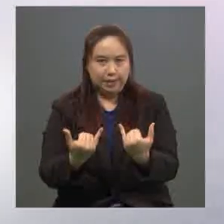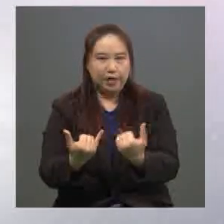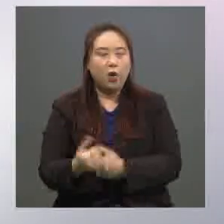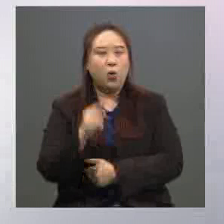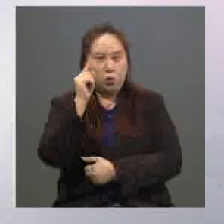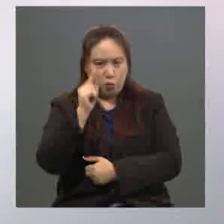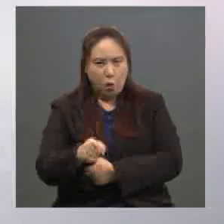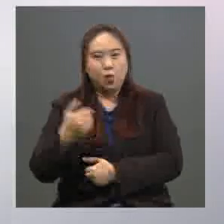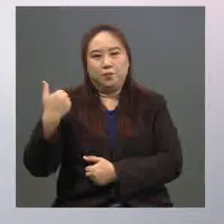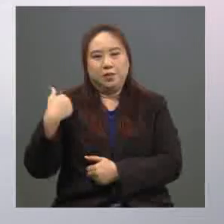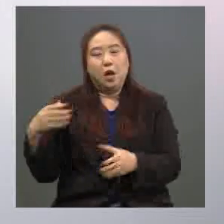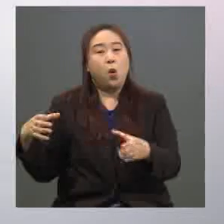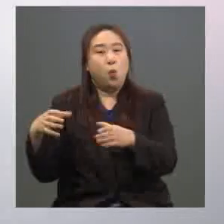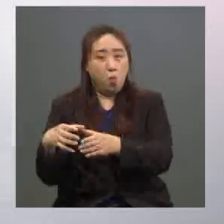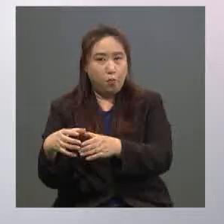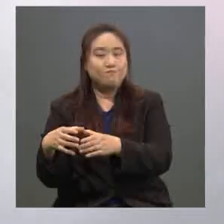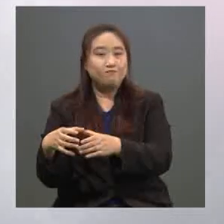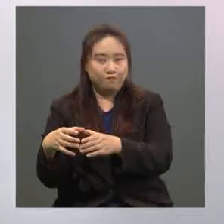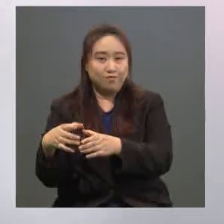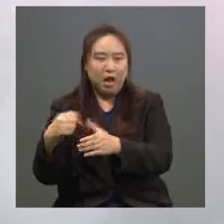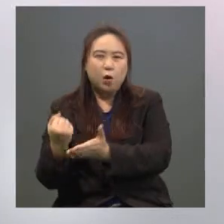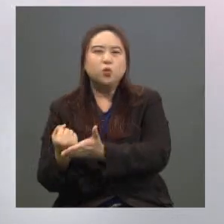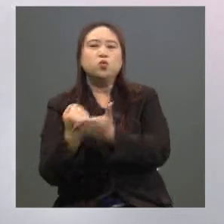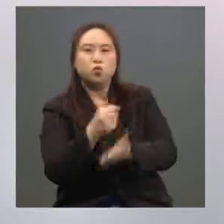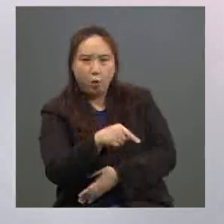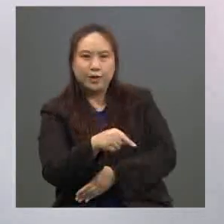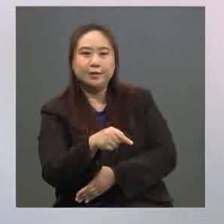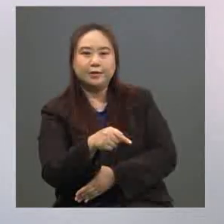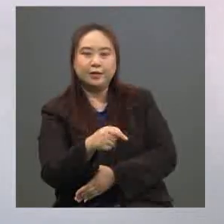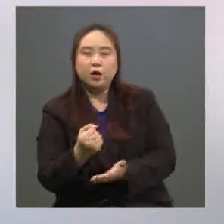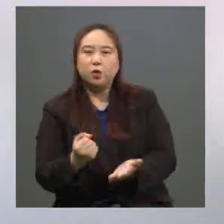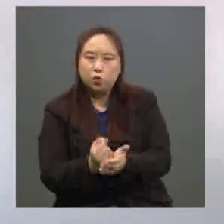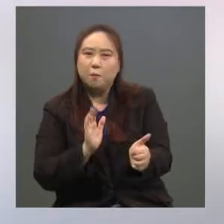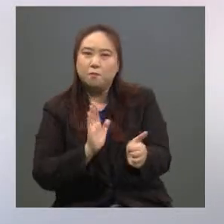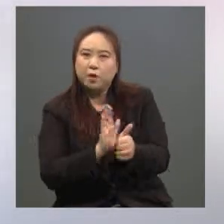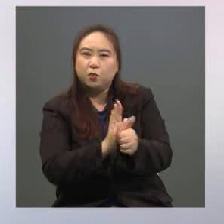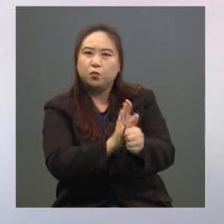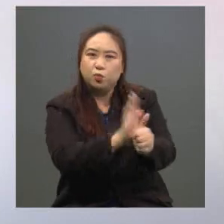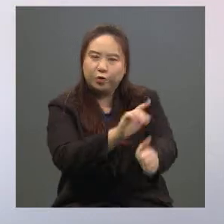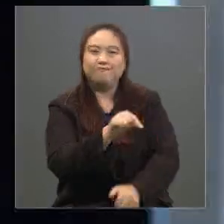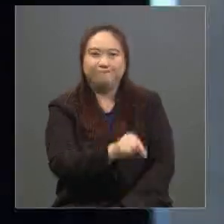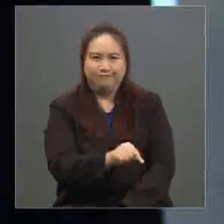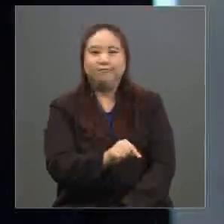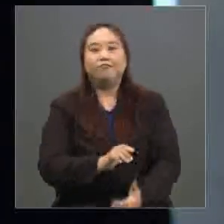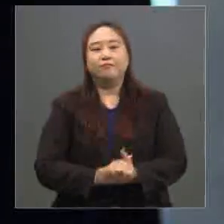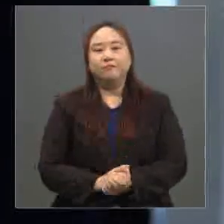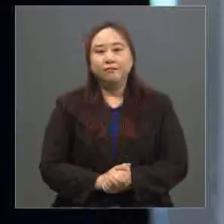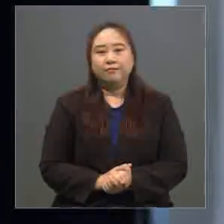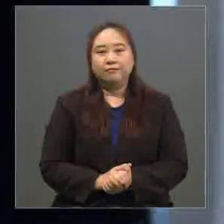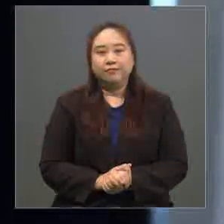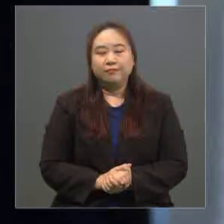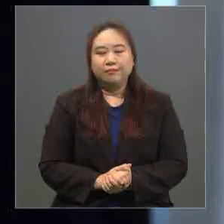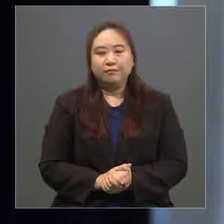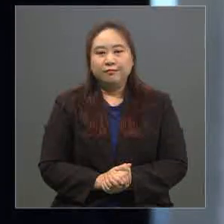มันจะต้องมีกลุ่ม corporate ช่วยในการที่จะพุชไอ้สิ่งดีๆเหล่านั้นน่ะลูกค้าจะไ